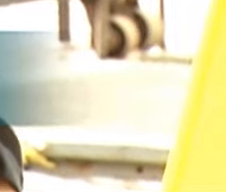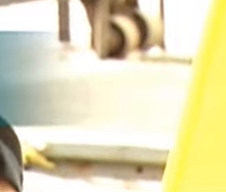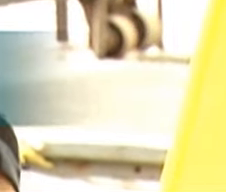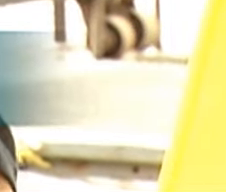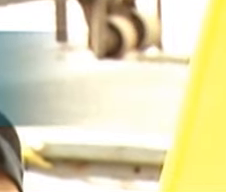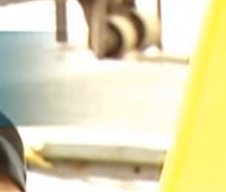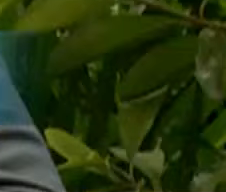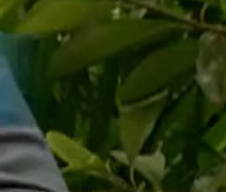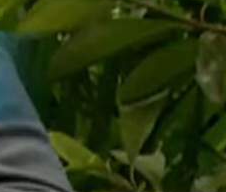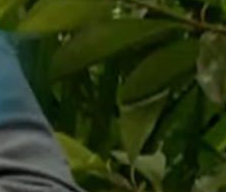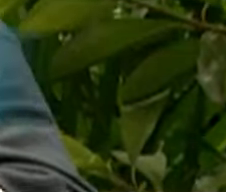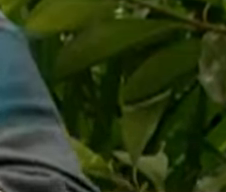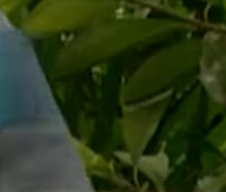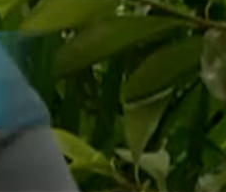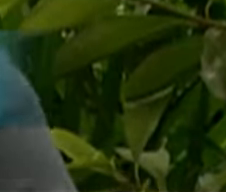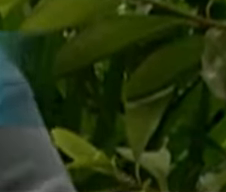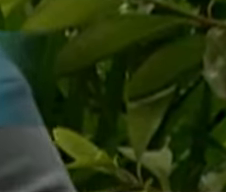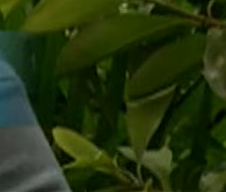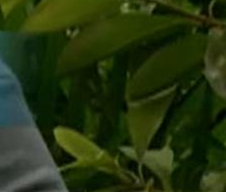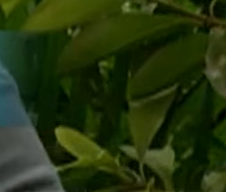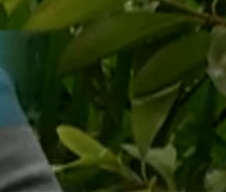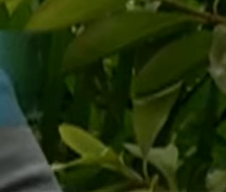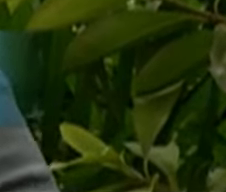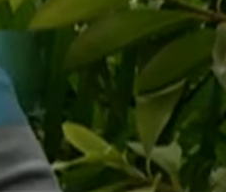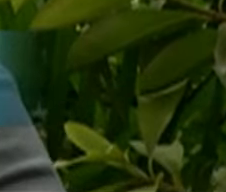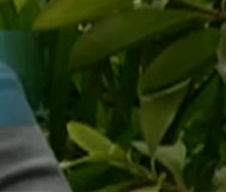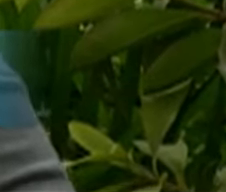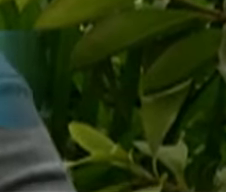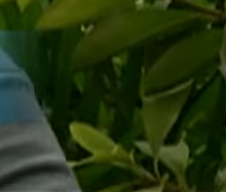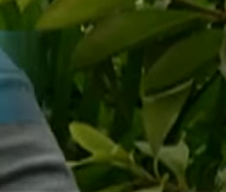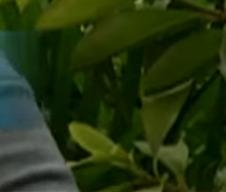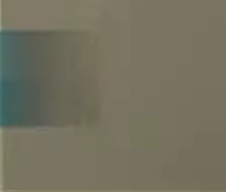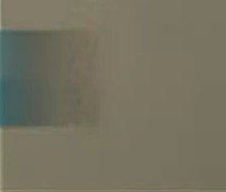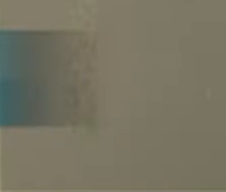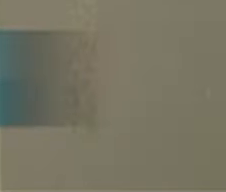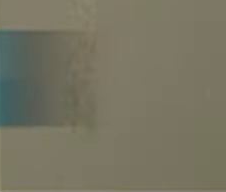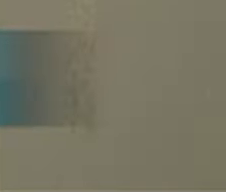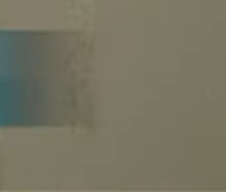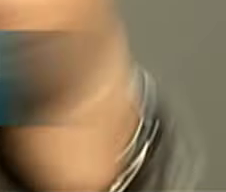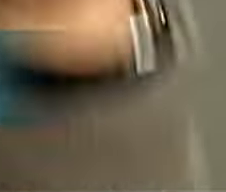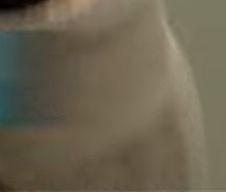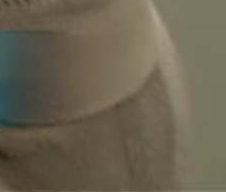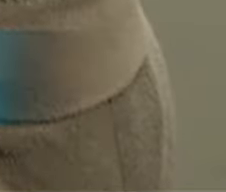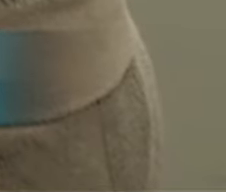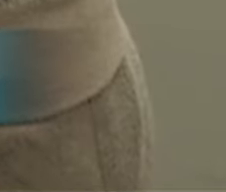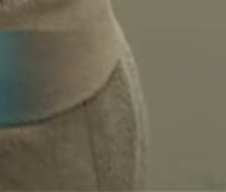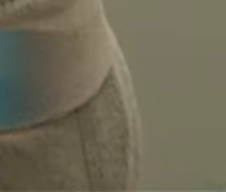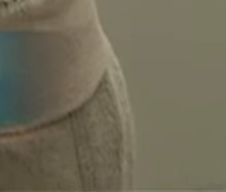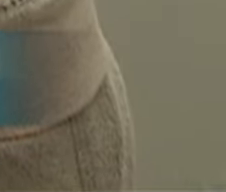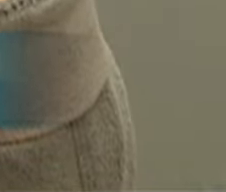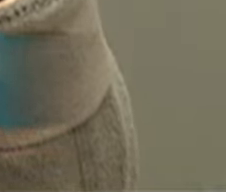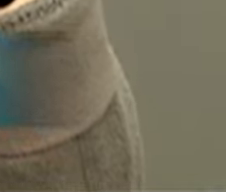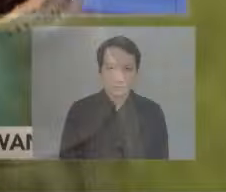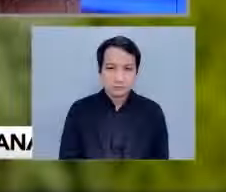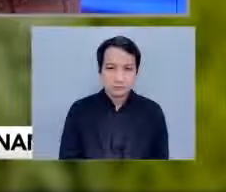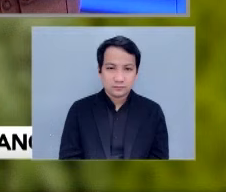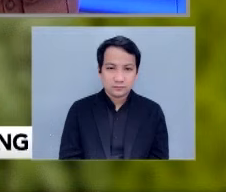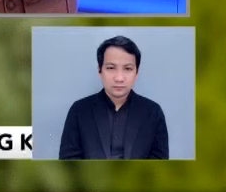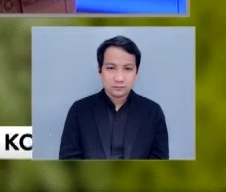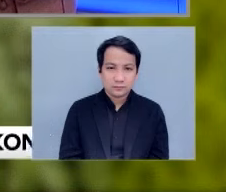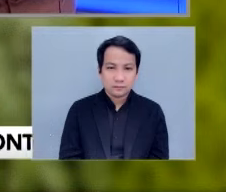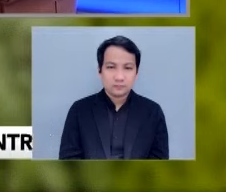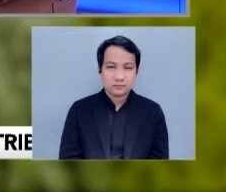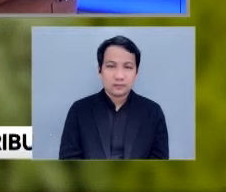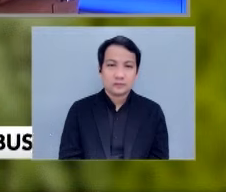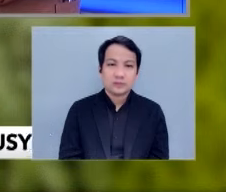at pagbahing sa di malamang dahilan, posibleng dahil sa allergies. Ang solusyon dyan, pag-uusapan po natin maya-maya. Ate